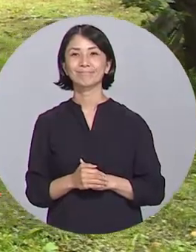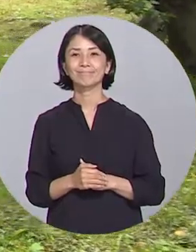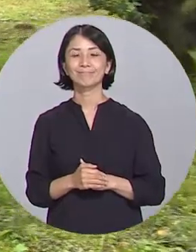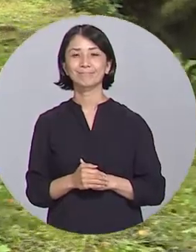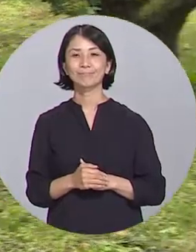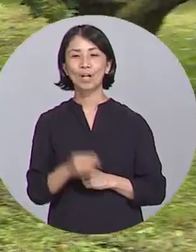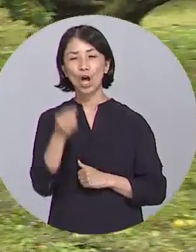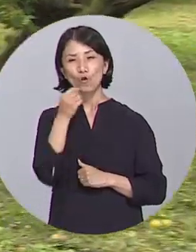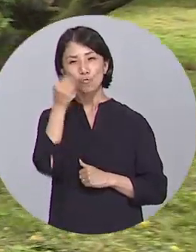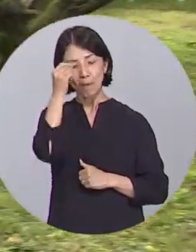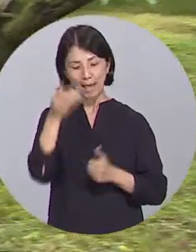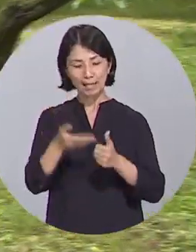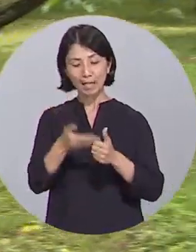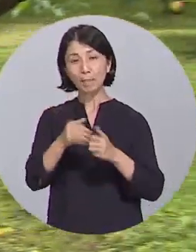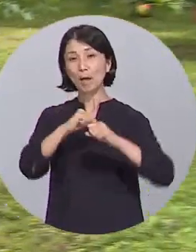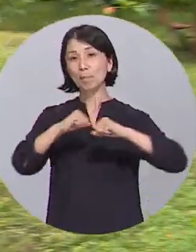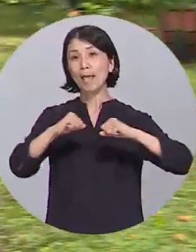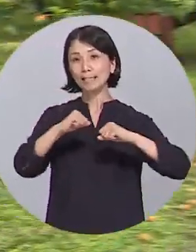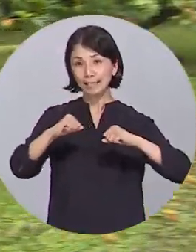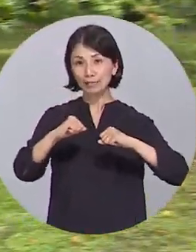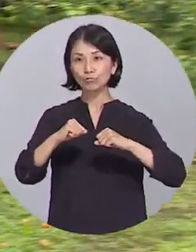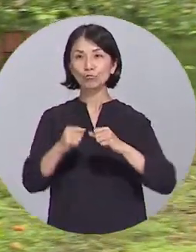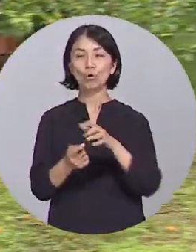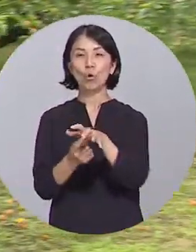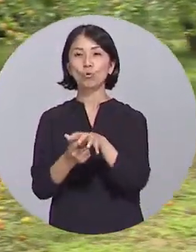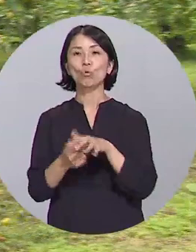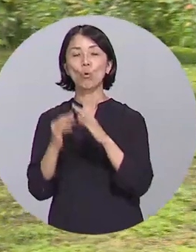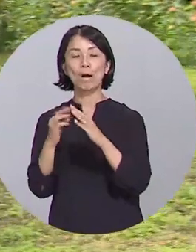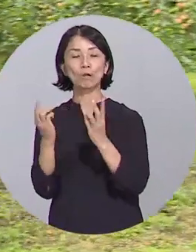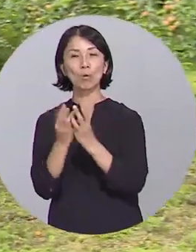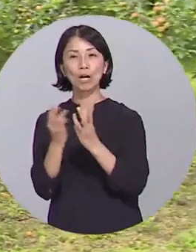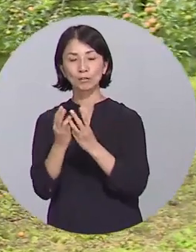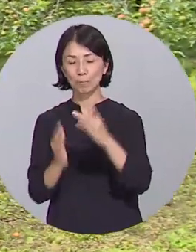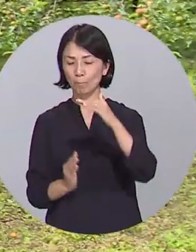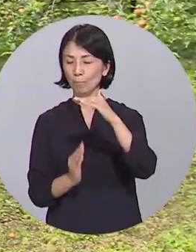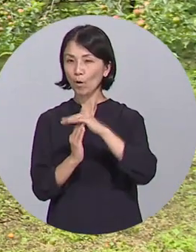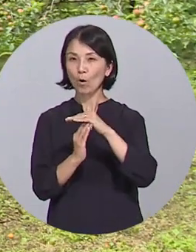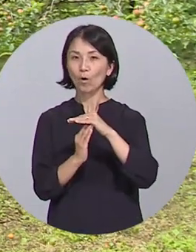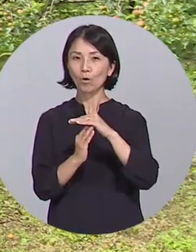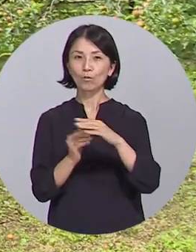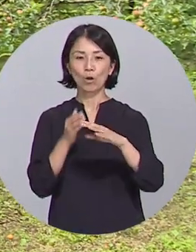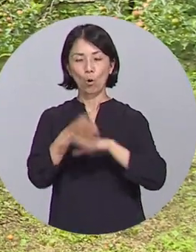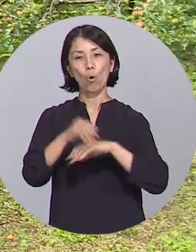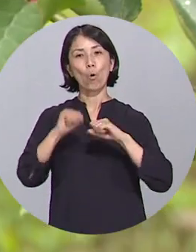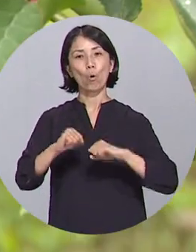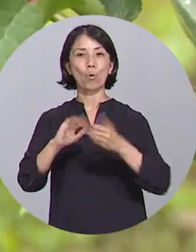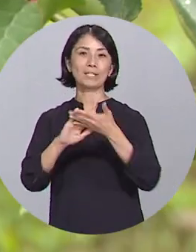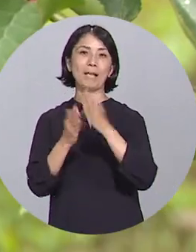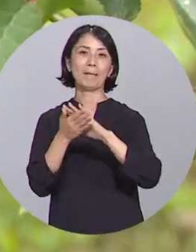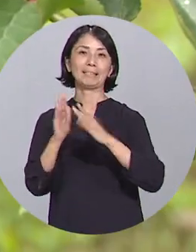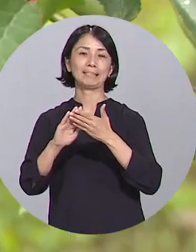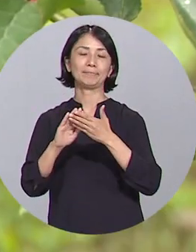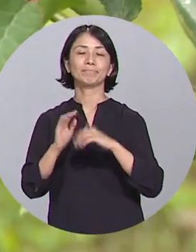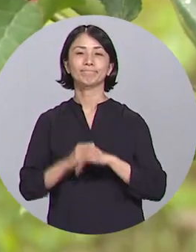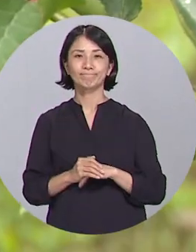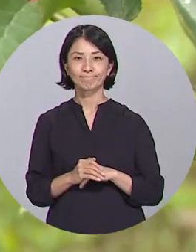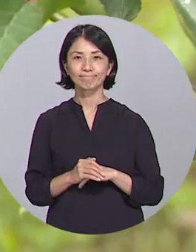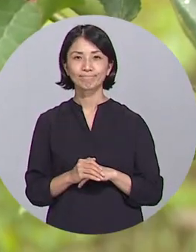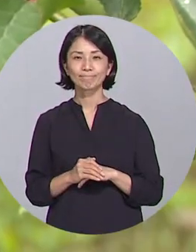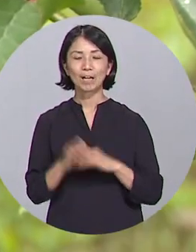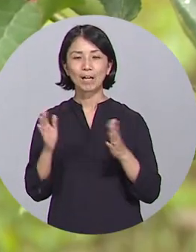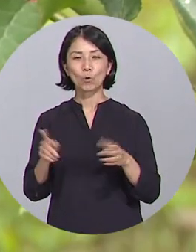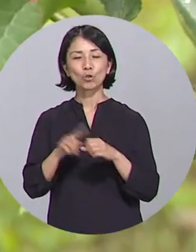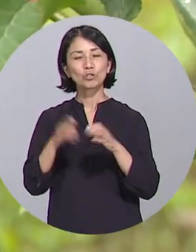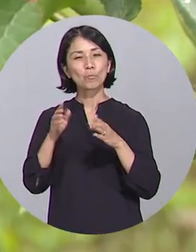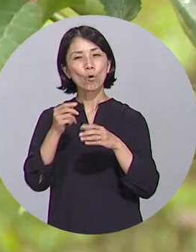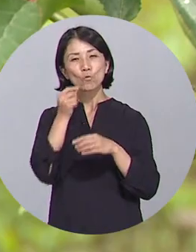梅の栽培面積、栽培農家数ともに県内随一を誇る越生町、今年も旬を迎えた梅